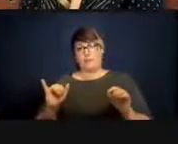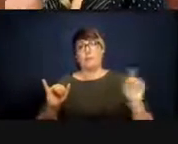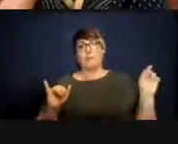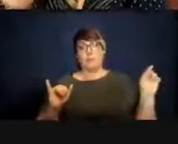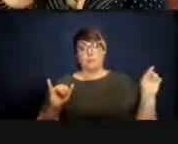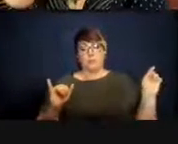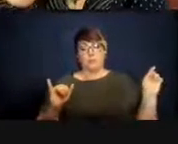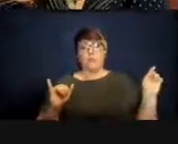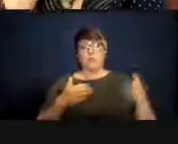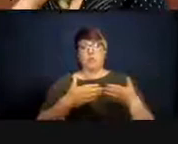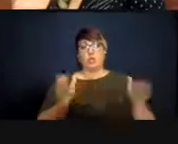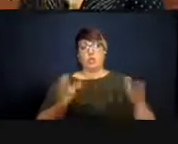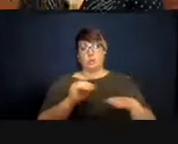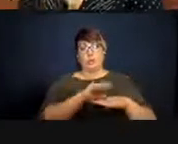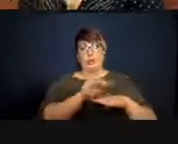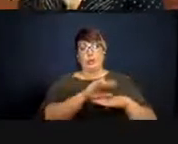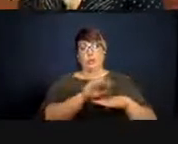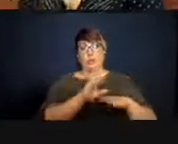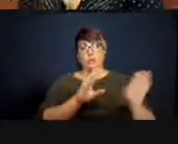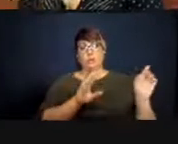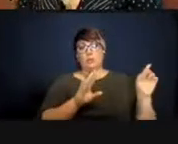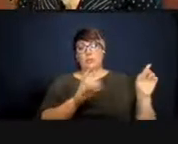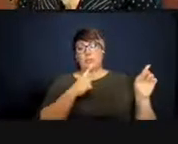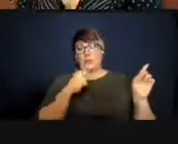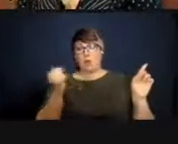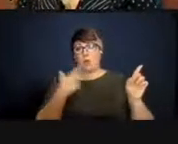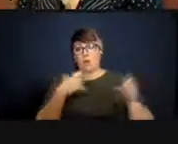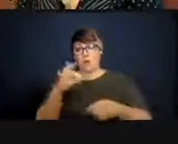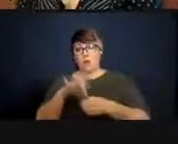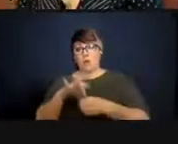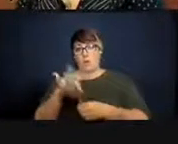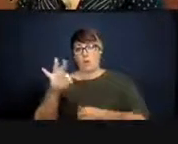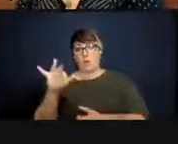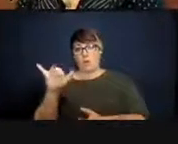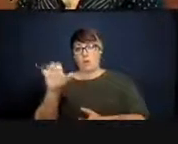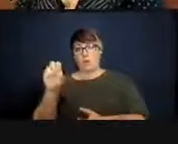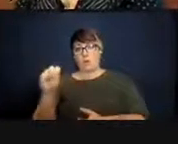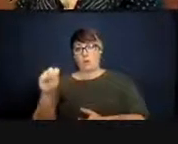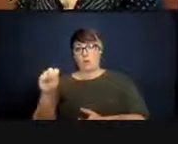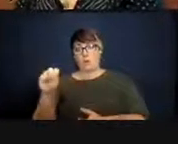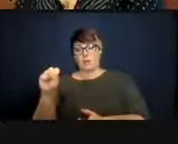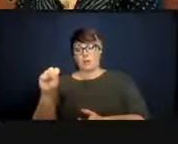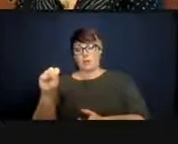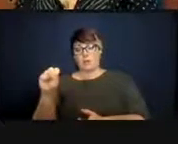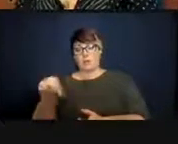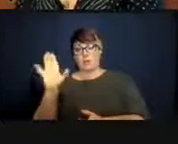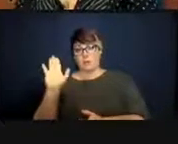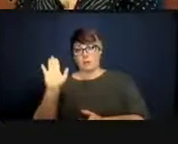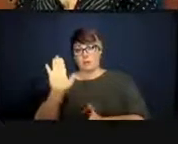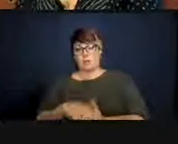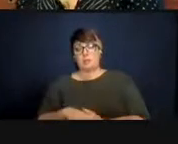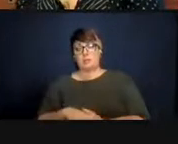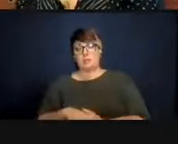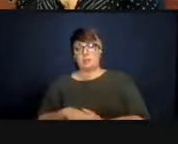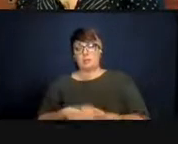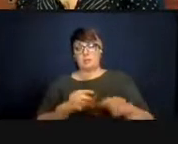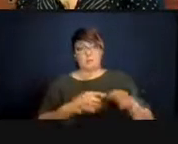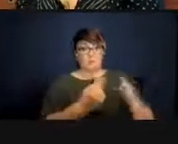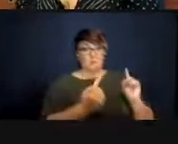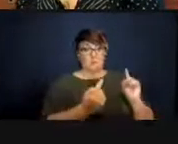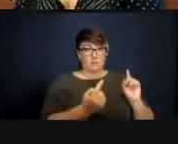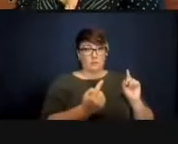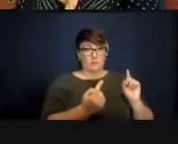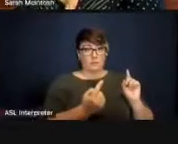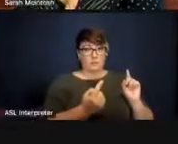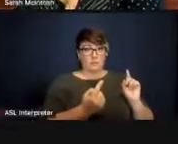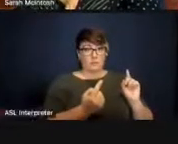Kwa hivyo kulingana na yale ambayo Kevin amesema, je, ni wangapi wanakubaliana na kupitishwa kwa mswada huu? Wale